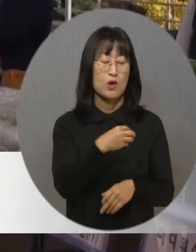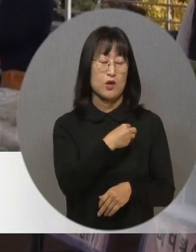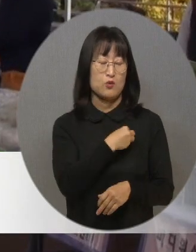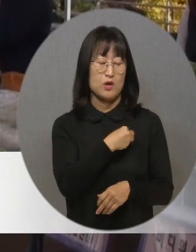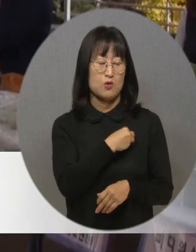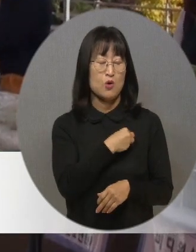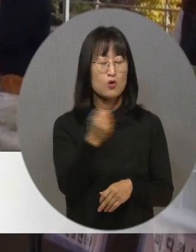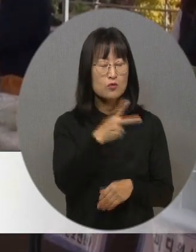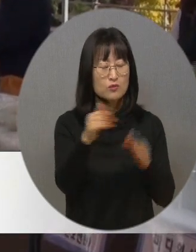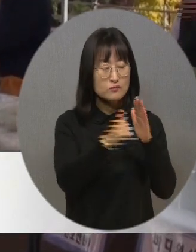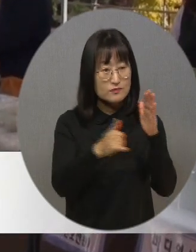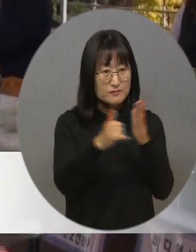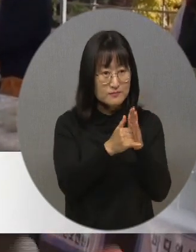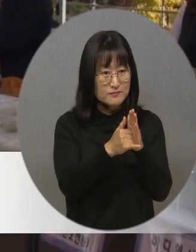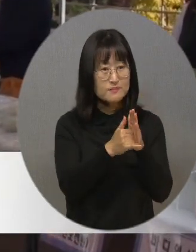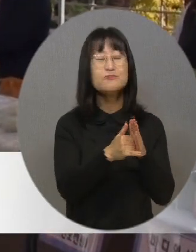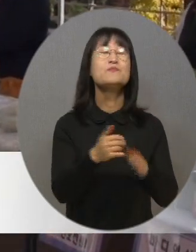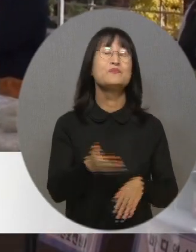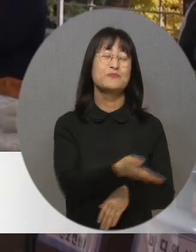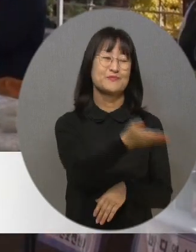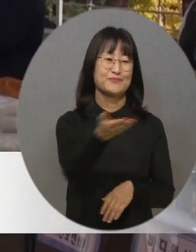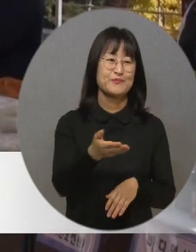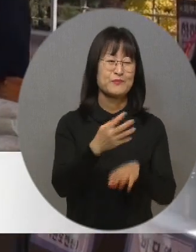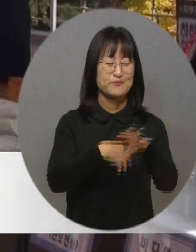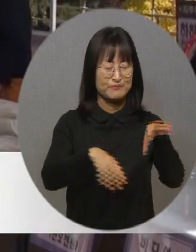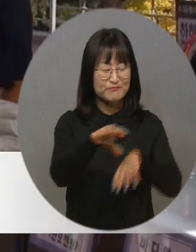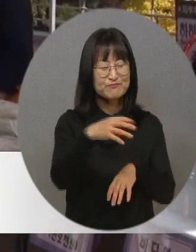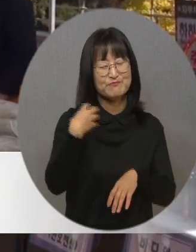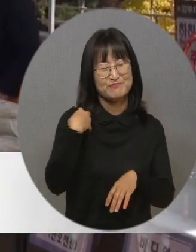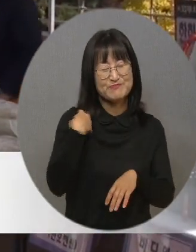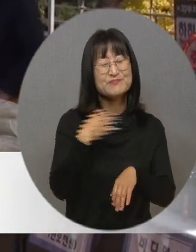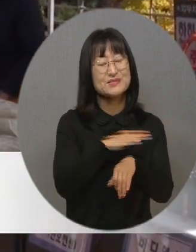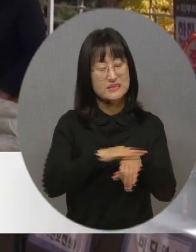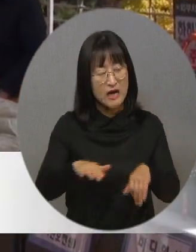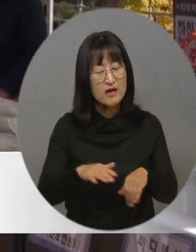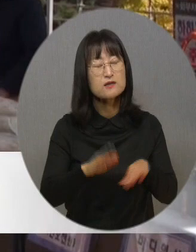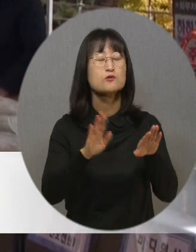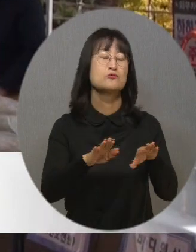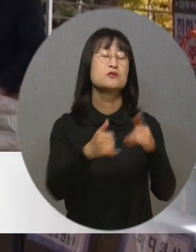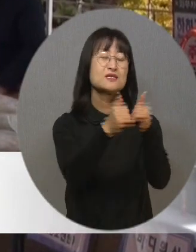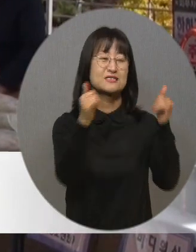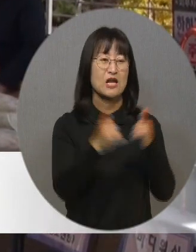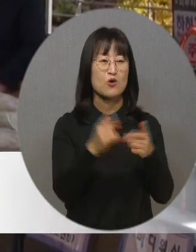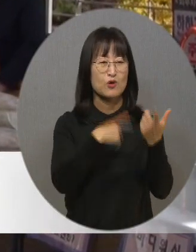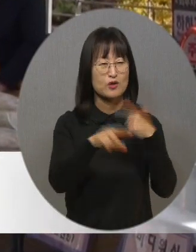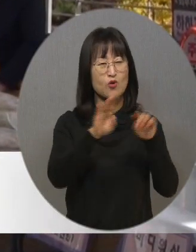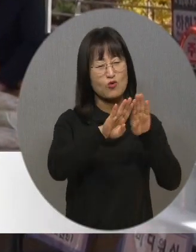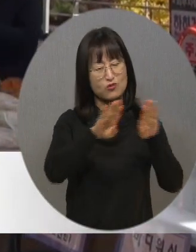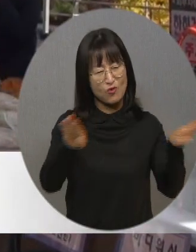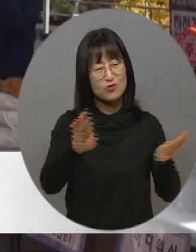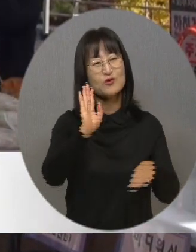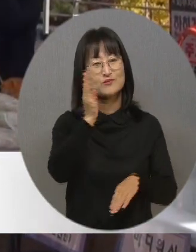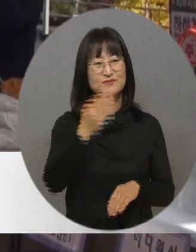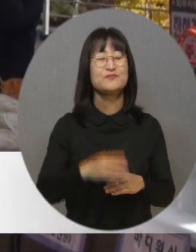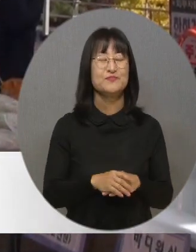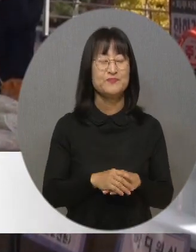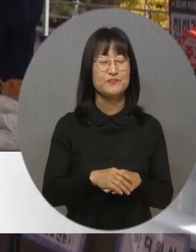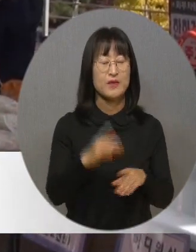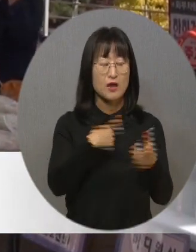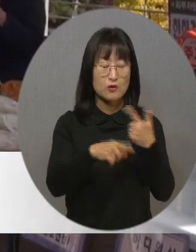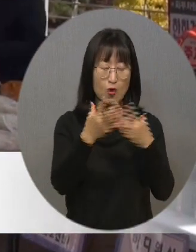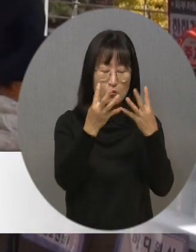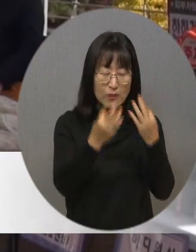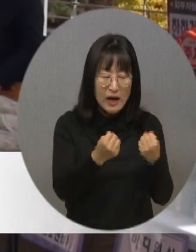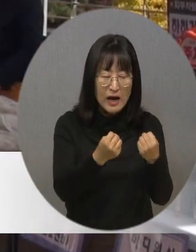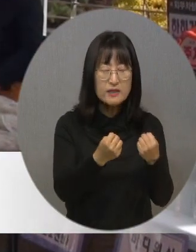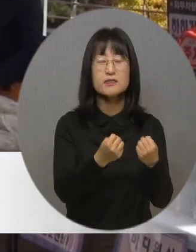많은 가족들께서 그 역할을 대신해 주신 덕분에 우리 사회가 이만큼이라도 열려 있는 것 같습니다. 더 많은